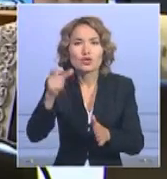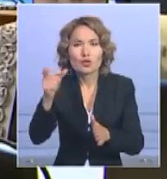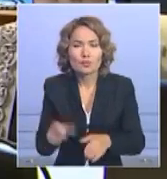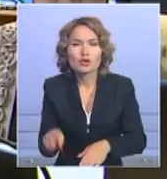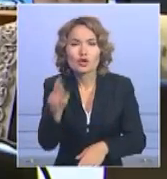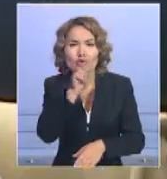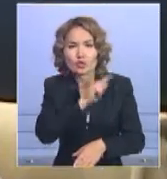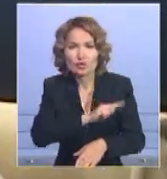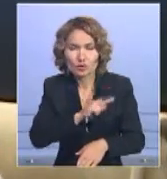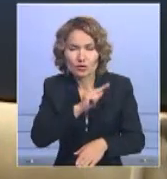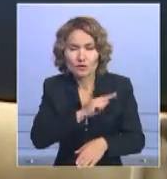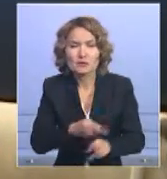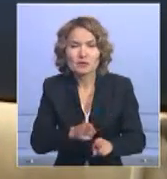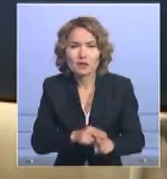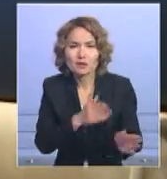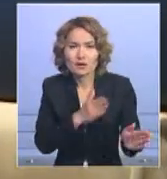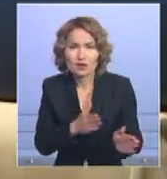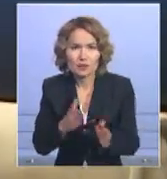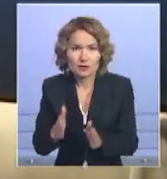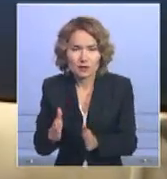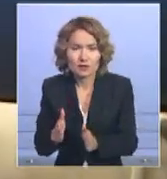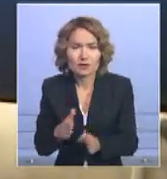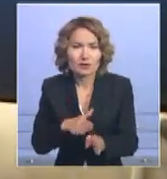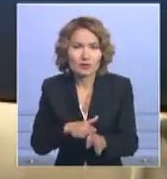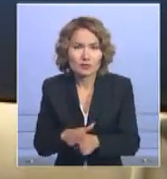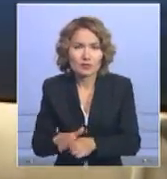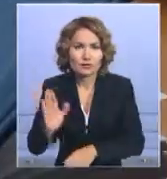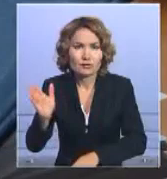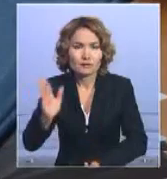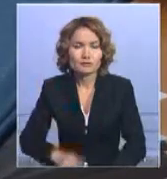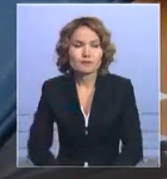жұмыстарының жүйесін өзгертуді ұсынды.